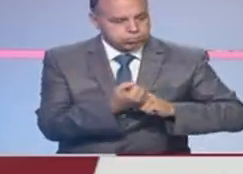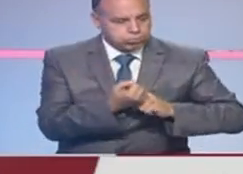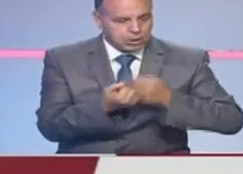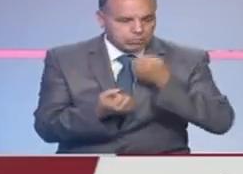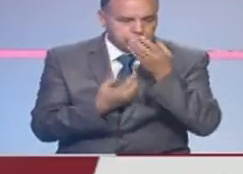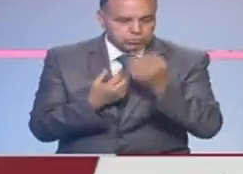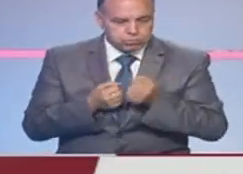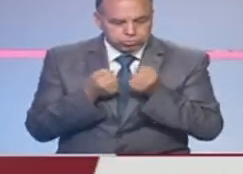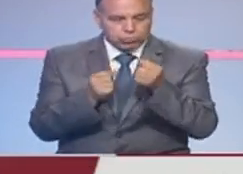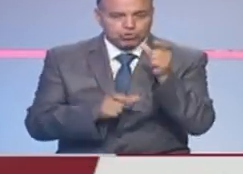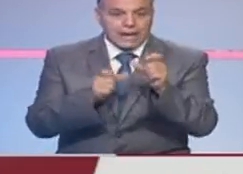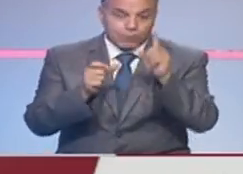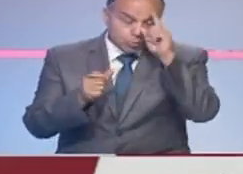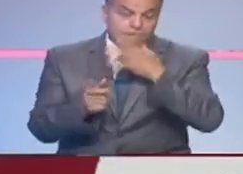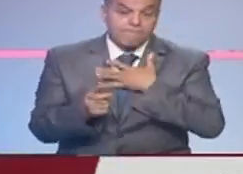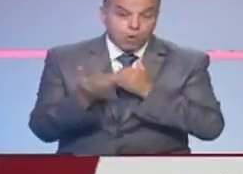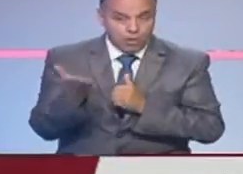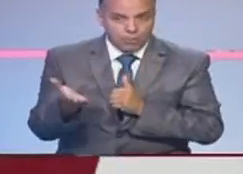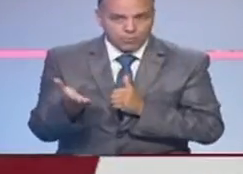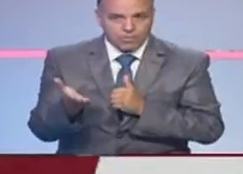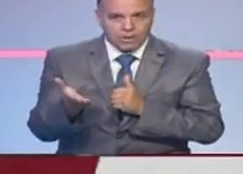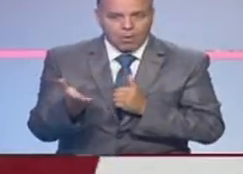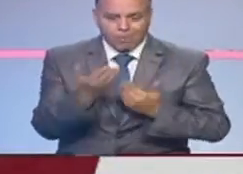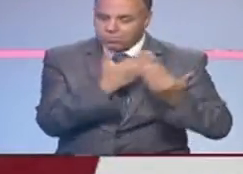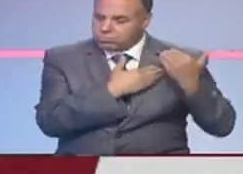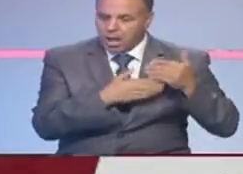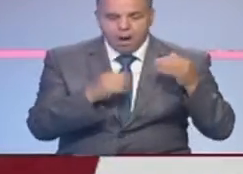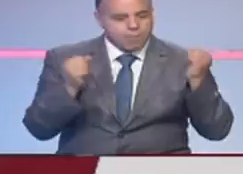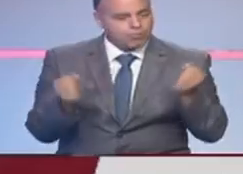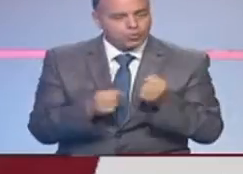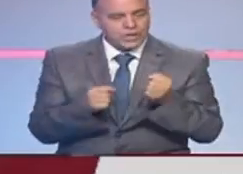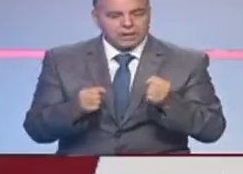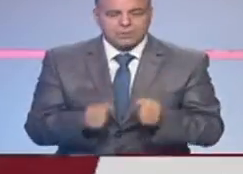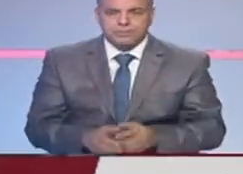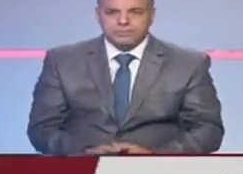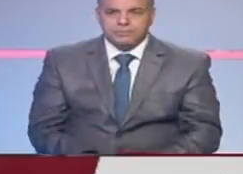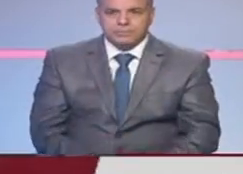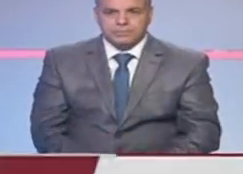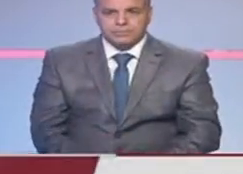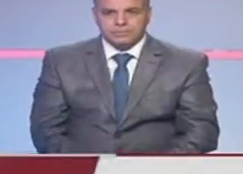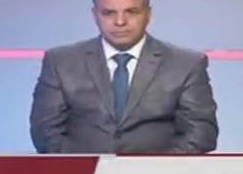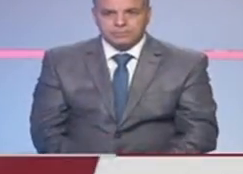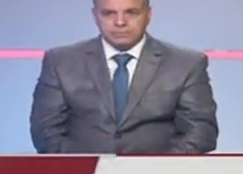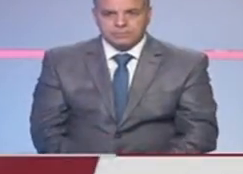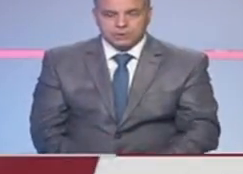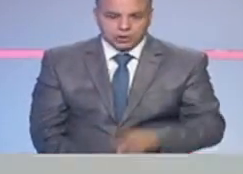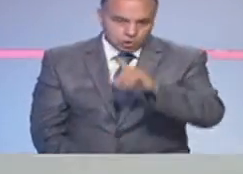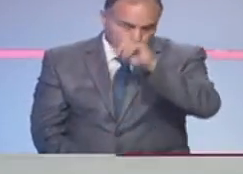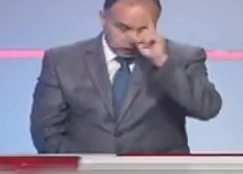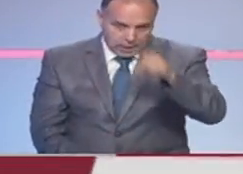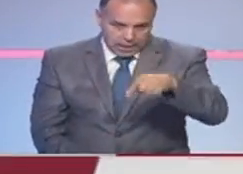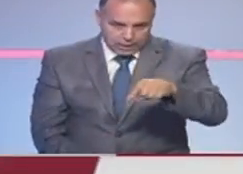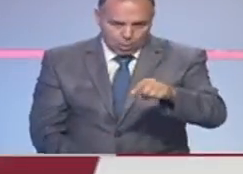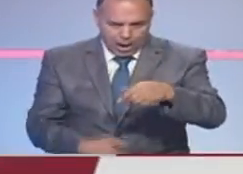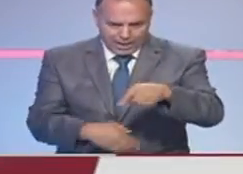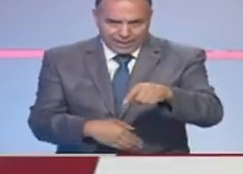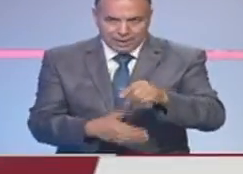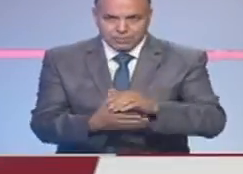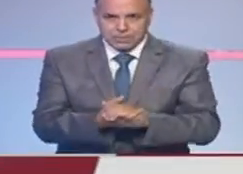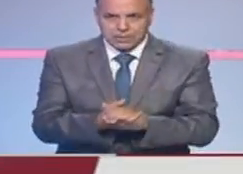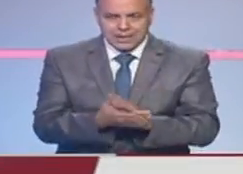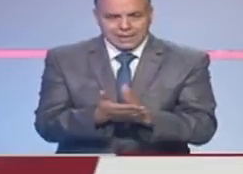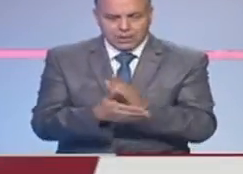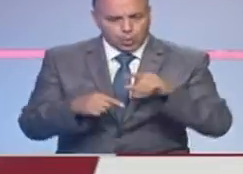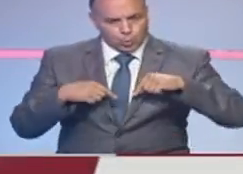عبر عن اراده الشعب التونسي ولا تراجع الى الوراء واشار الى طاوله تقريبا تكون